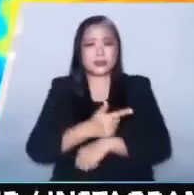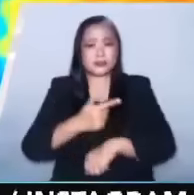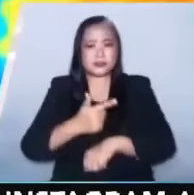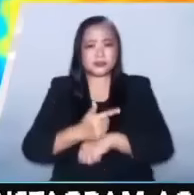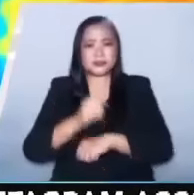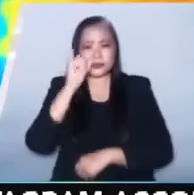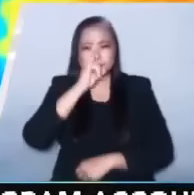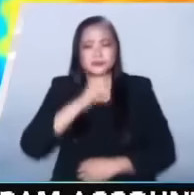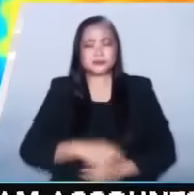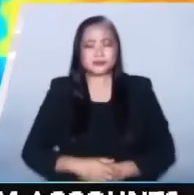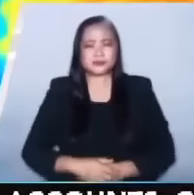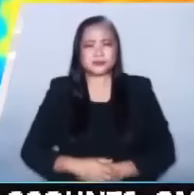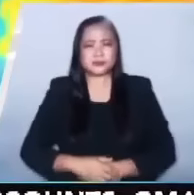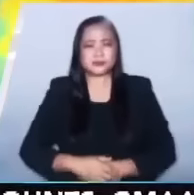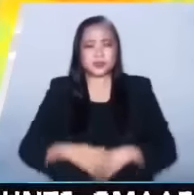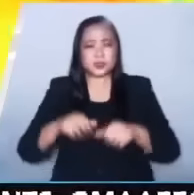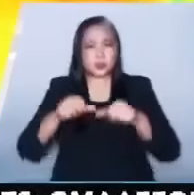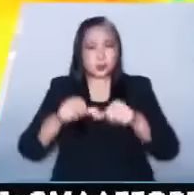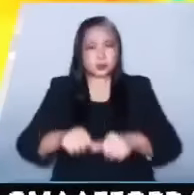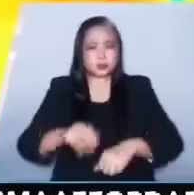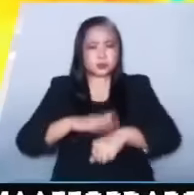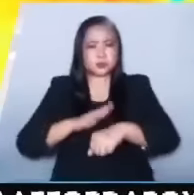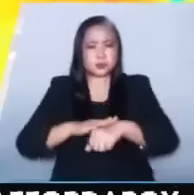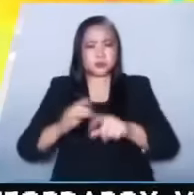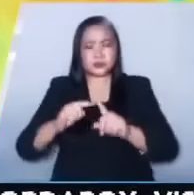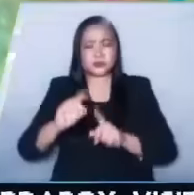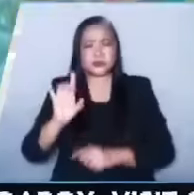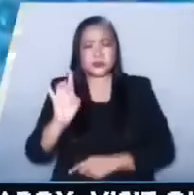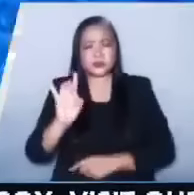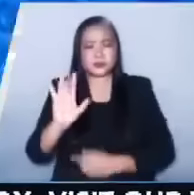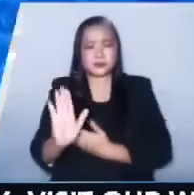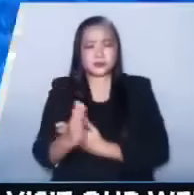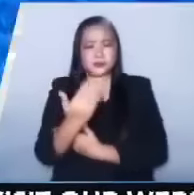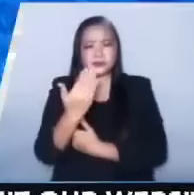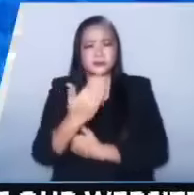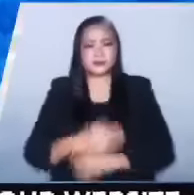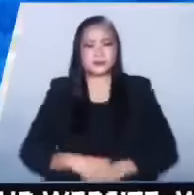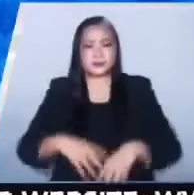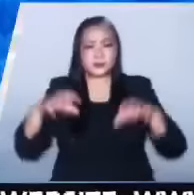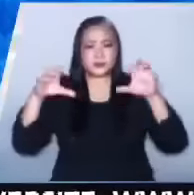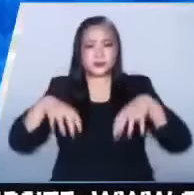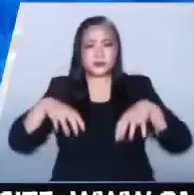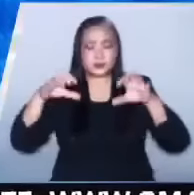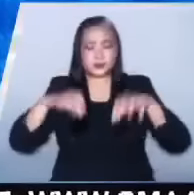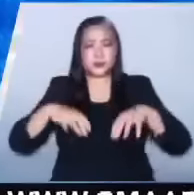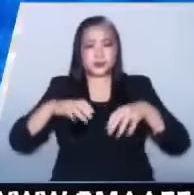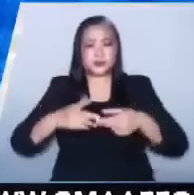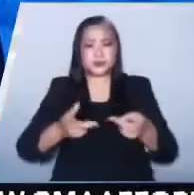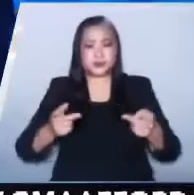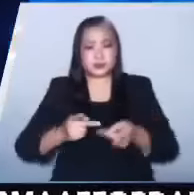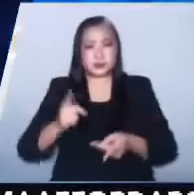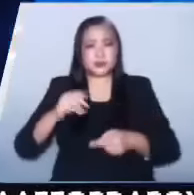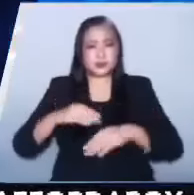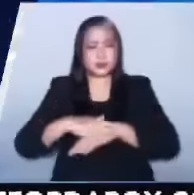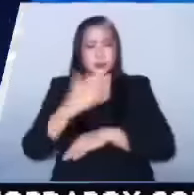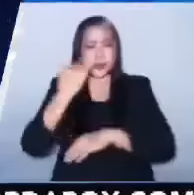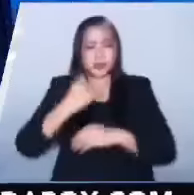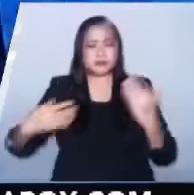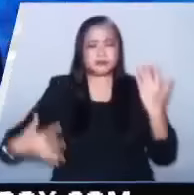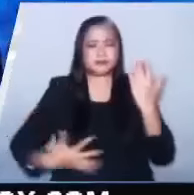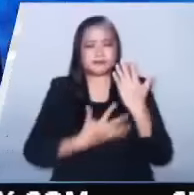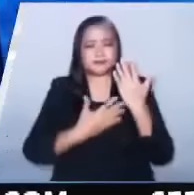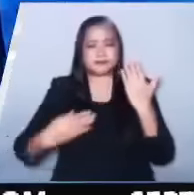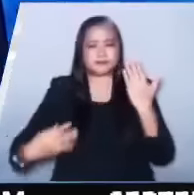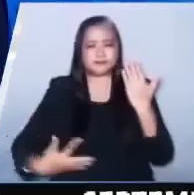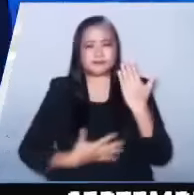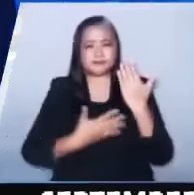nasabing babala hanggang alas 8 ng umaga. Ang maulang panahon sa mga nabanggit na lugar ay epekto ng hanging habagat na pinalalakas po ng Bagyong